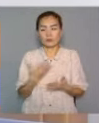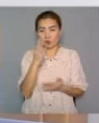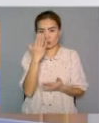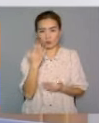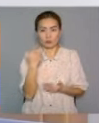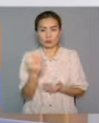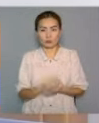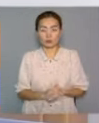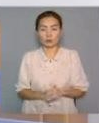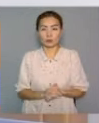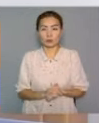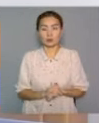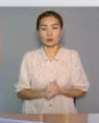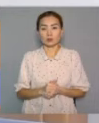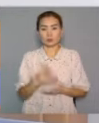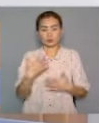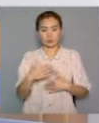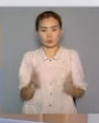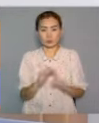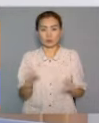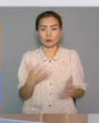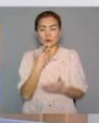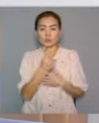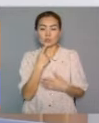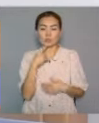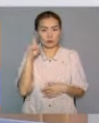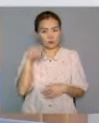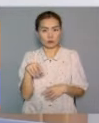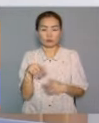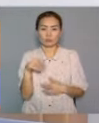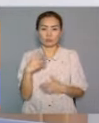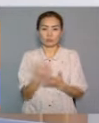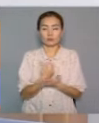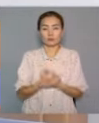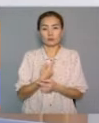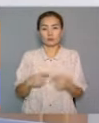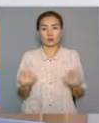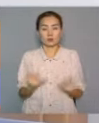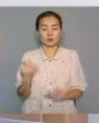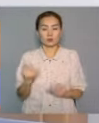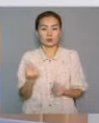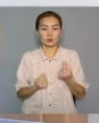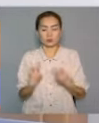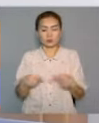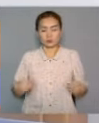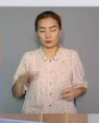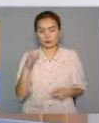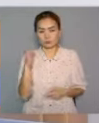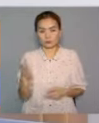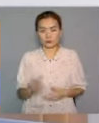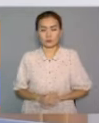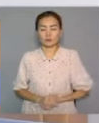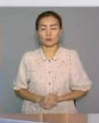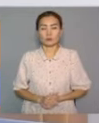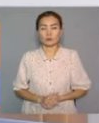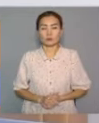айна, айнаның ішінде қорапшаның ішіне салынған, балдар өзінің түрлерін көреді, қазіргі балдар көбіне жылулық жетпейді, махаббат жетпейді деген нәрсе